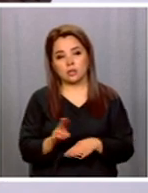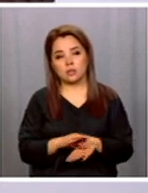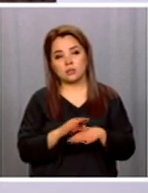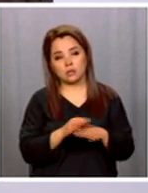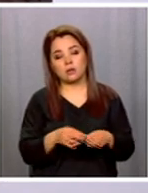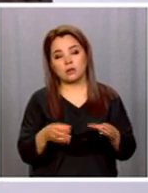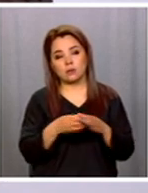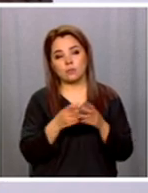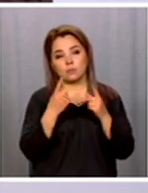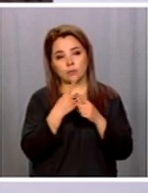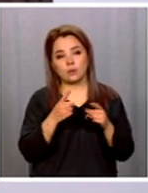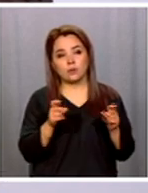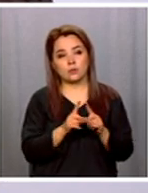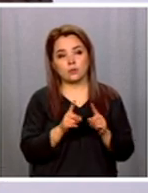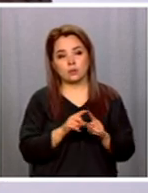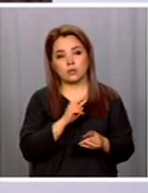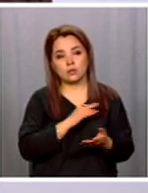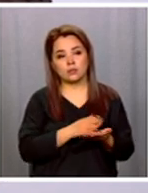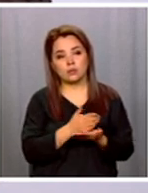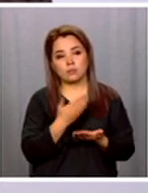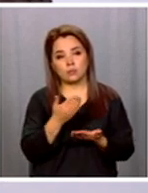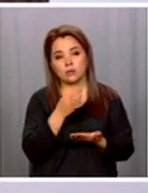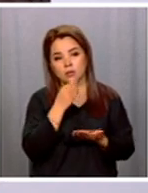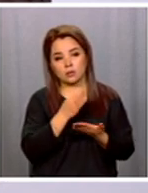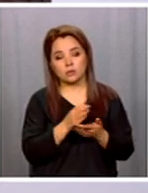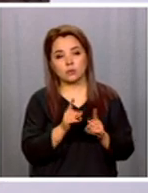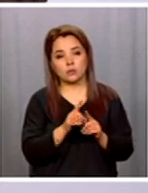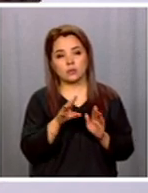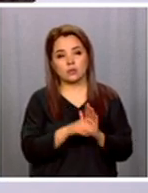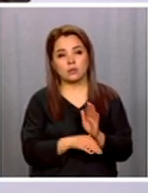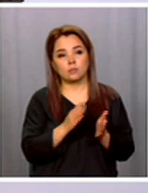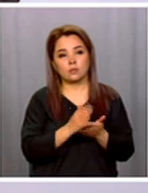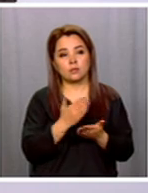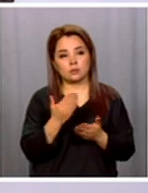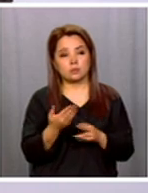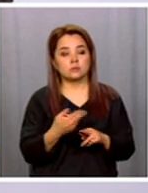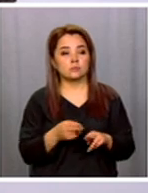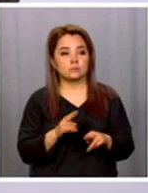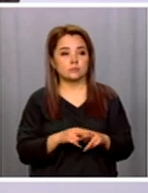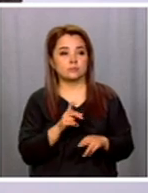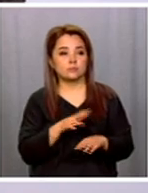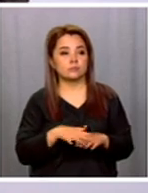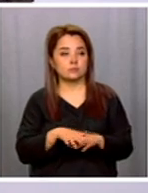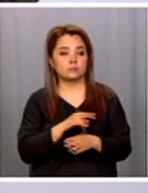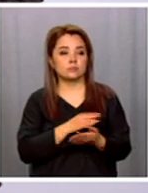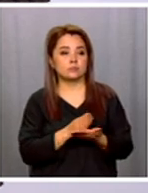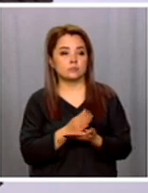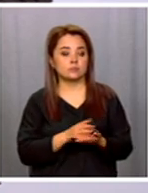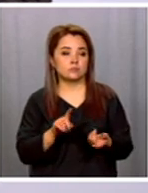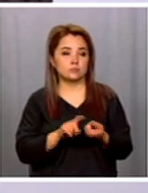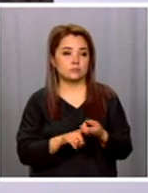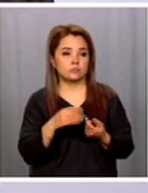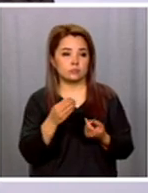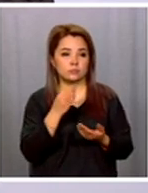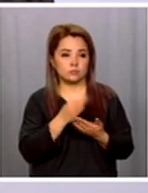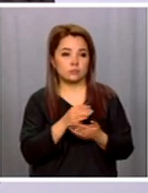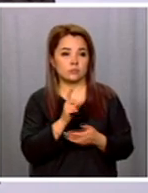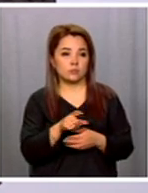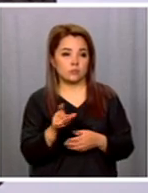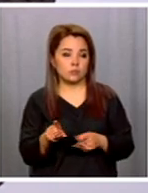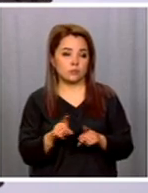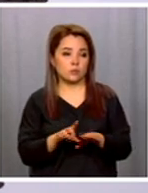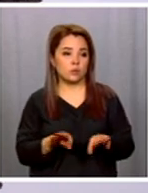және консалтингтік қызметтерді жатқызамыз. Ал халыққа қызмет көрсету бойынша бұл жолаушылар